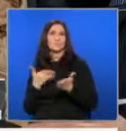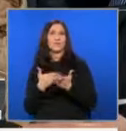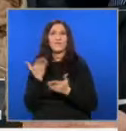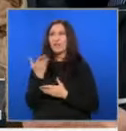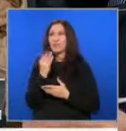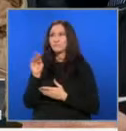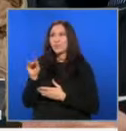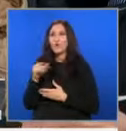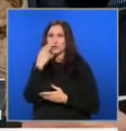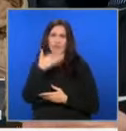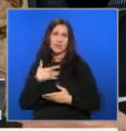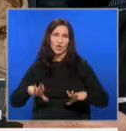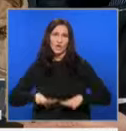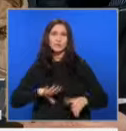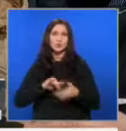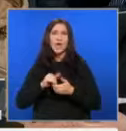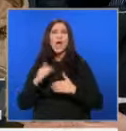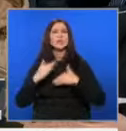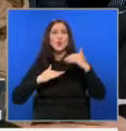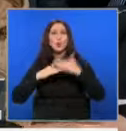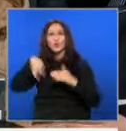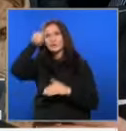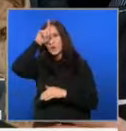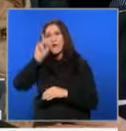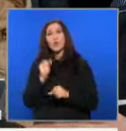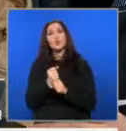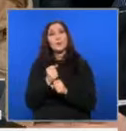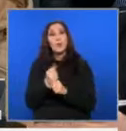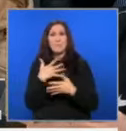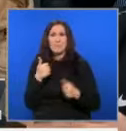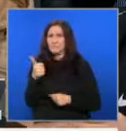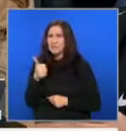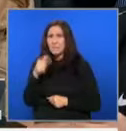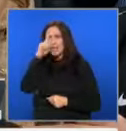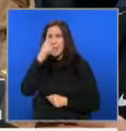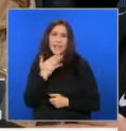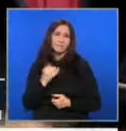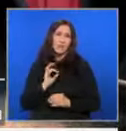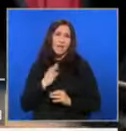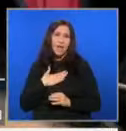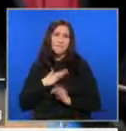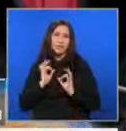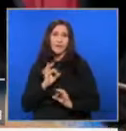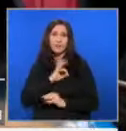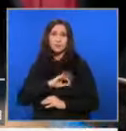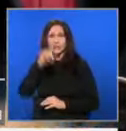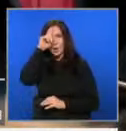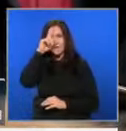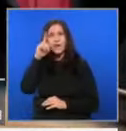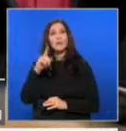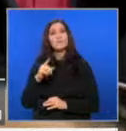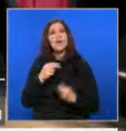нашата градска организация, структурите в София, които работиха. Без БСП тя нямаше да има този резултат в София. Това не в лявото